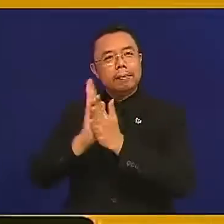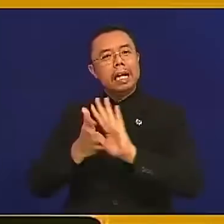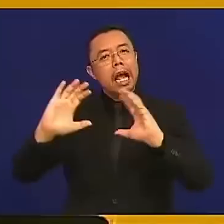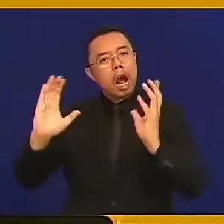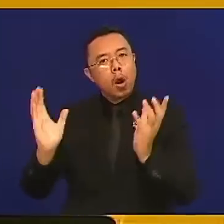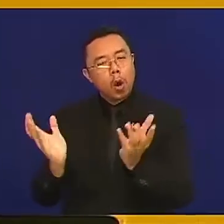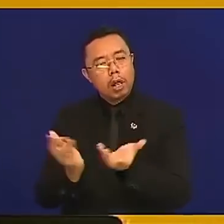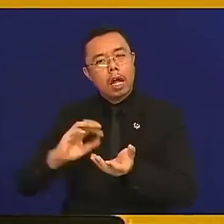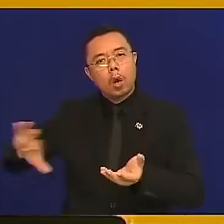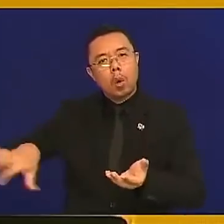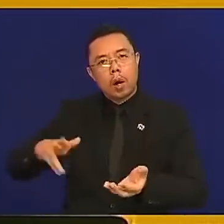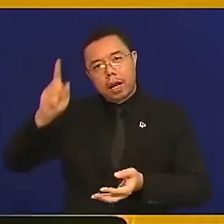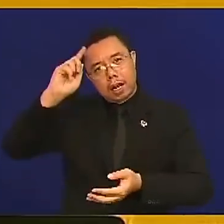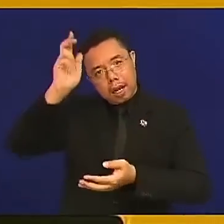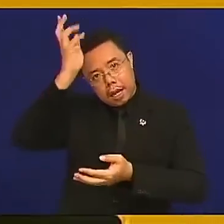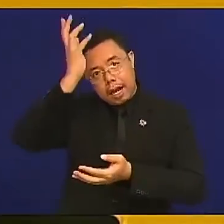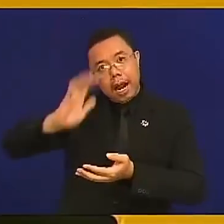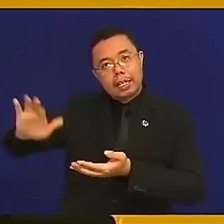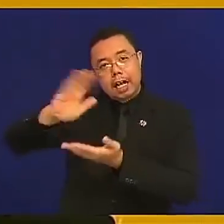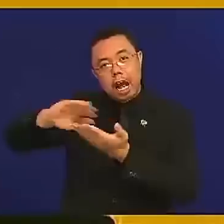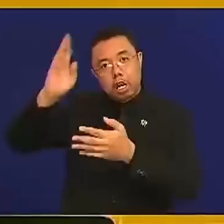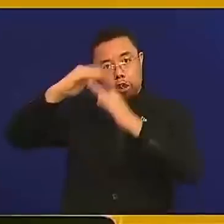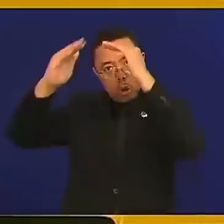anggota keluarga kerajaan surga.